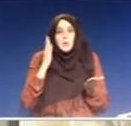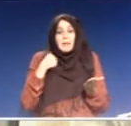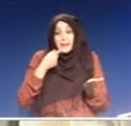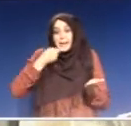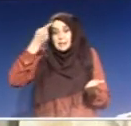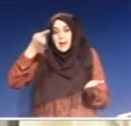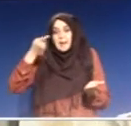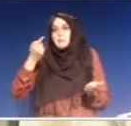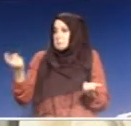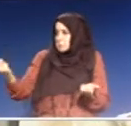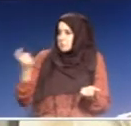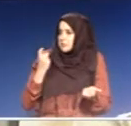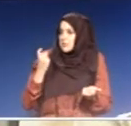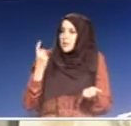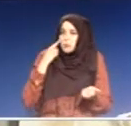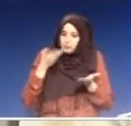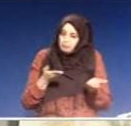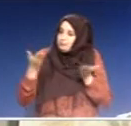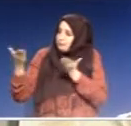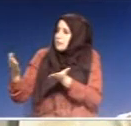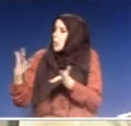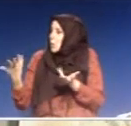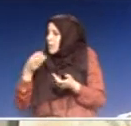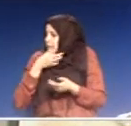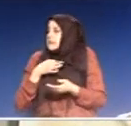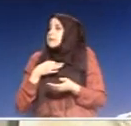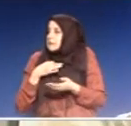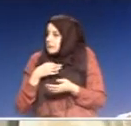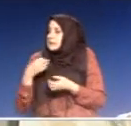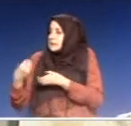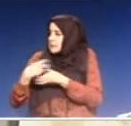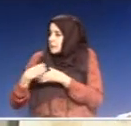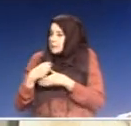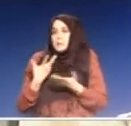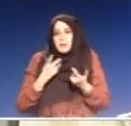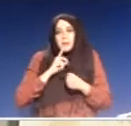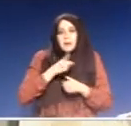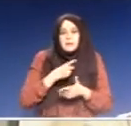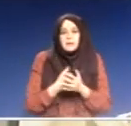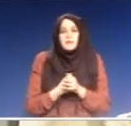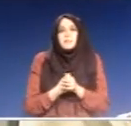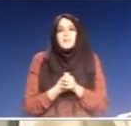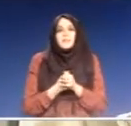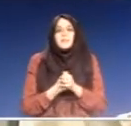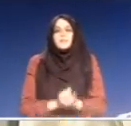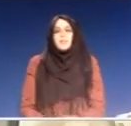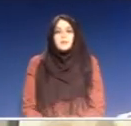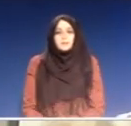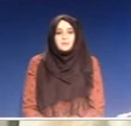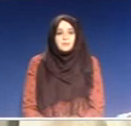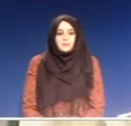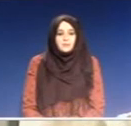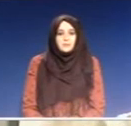القضية المعروضة عليه. هناك مواد أخرى سنشير لها لاحقا. نعم. كالمادة 128 مادة وغيرها من المواد. طيب